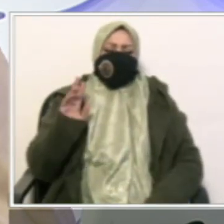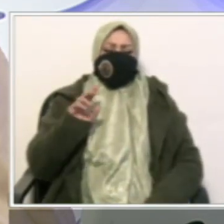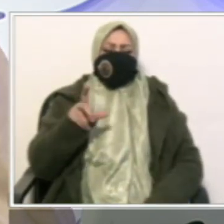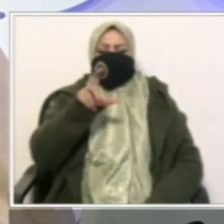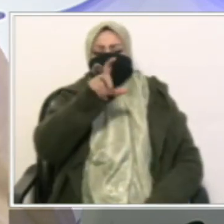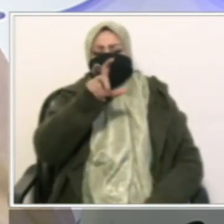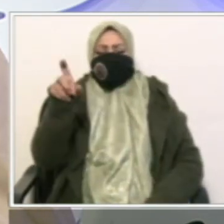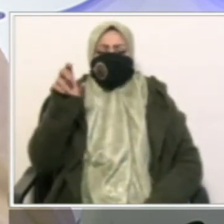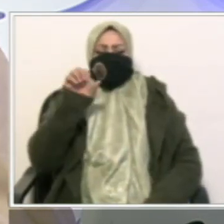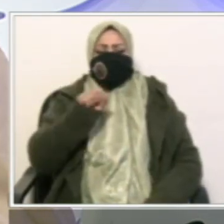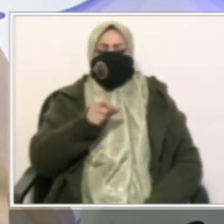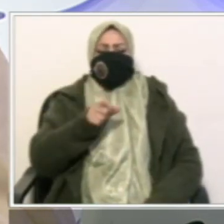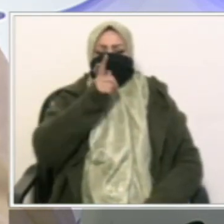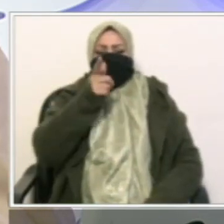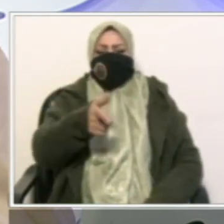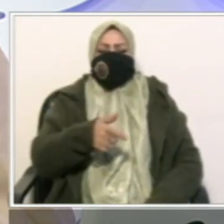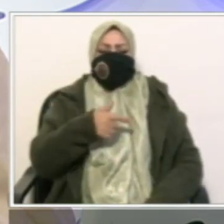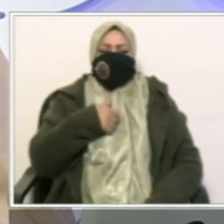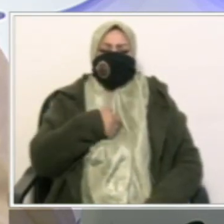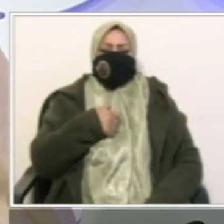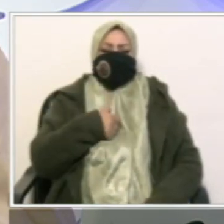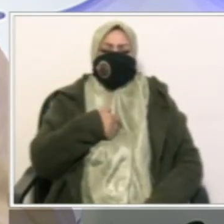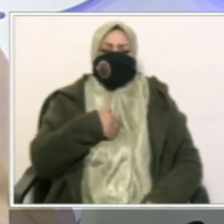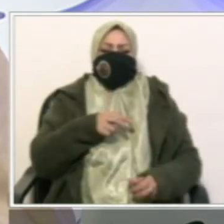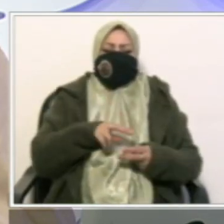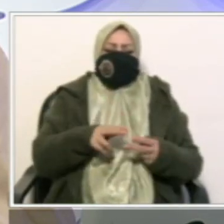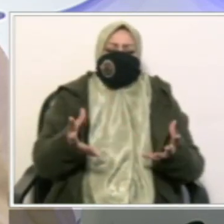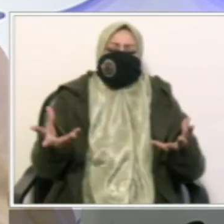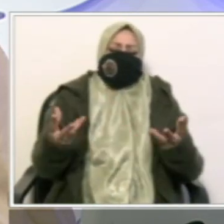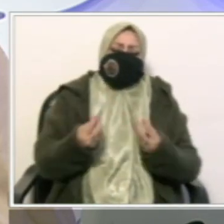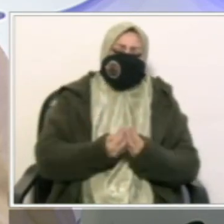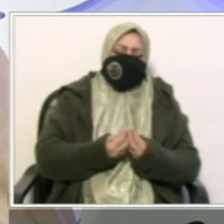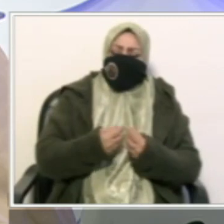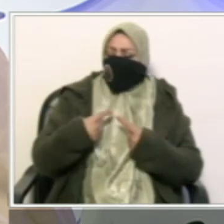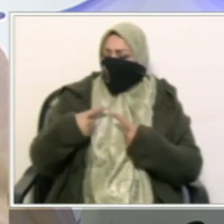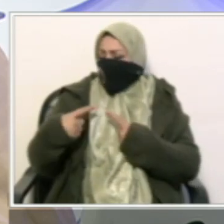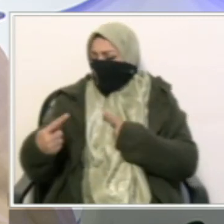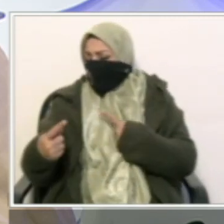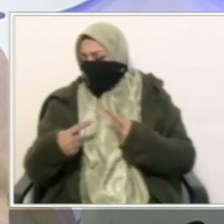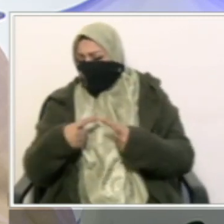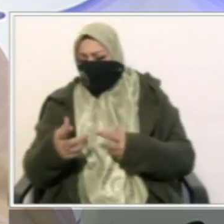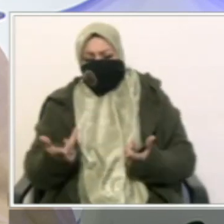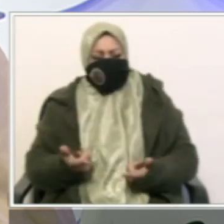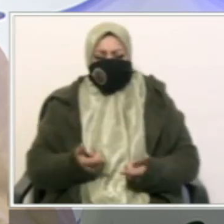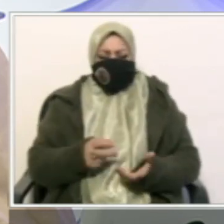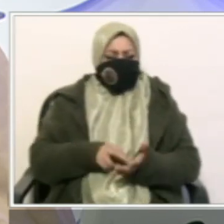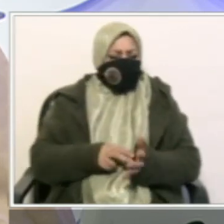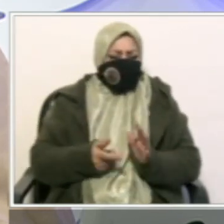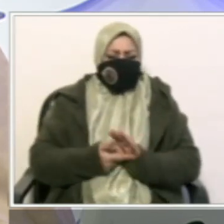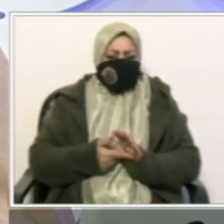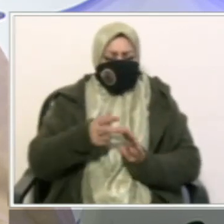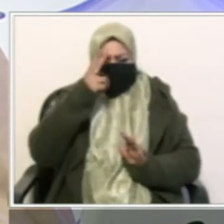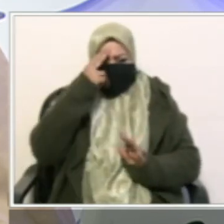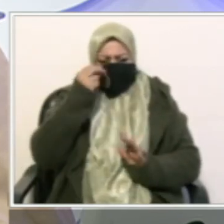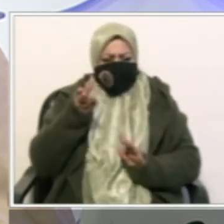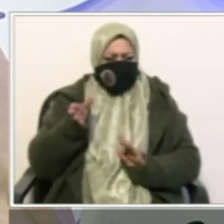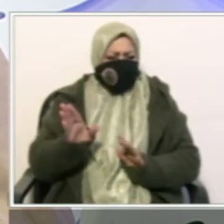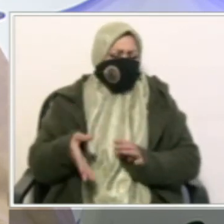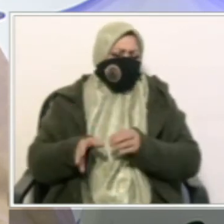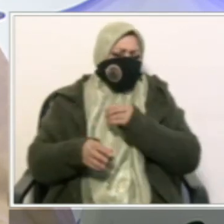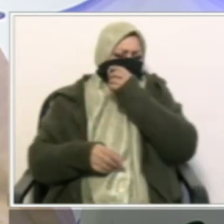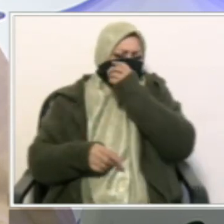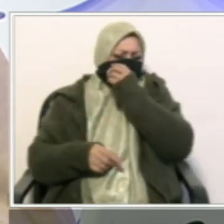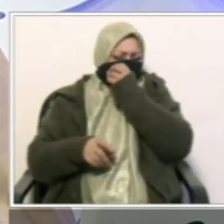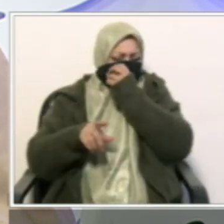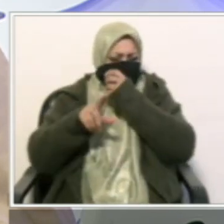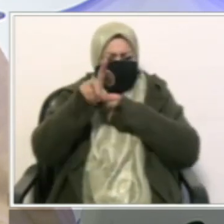معهم والحوار معهم والنقاش معهم. ما تنازل المسلمون عن حقوقهم إلا ازدادوا